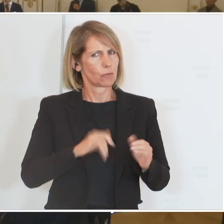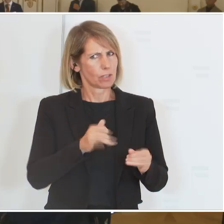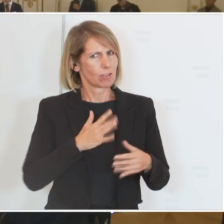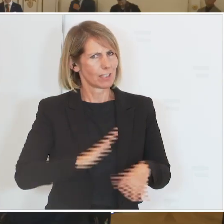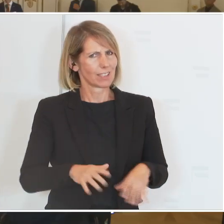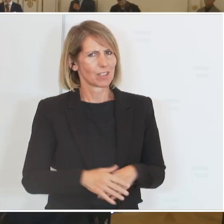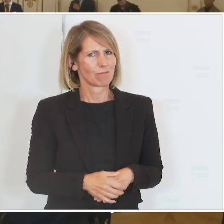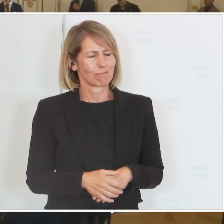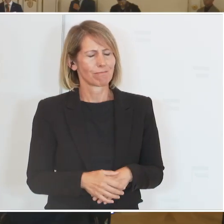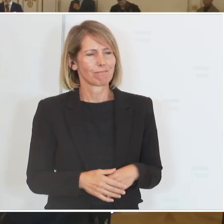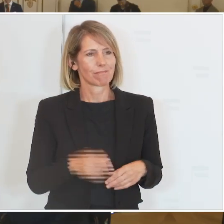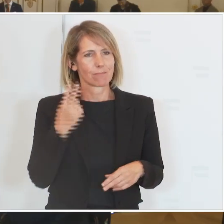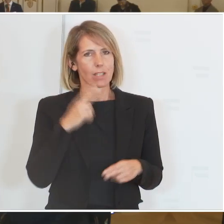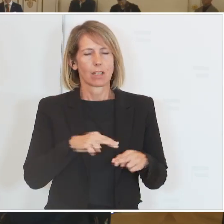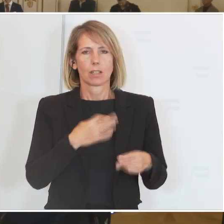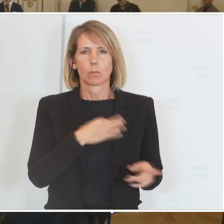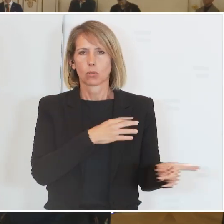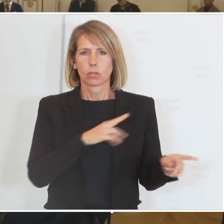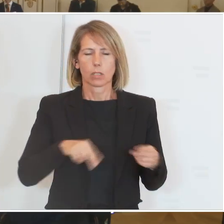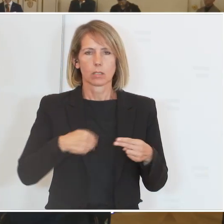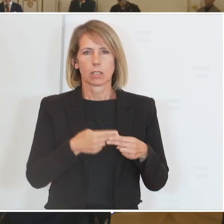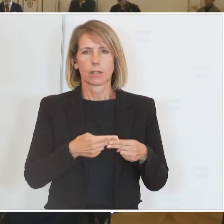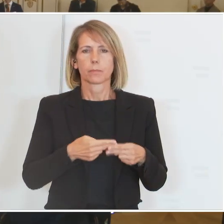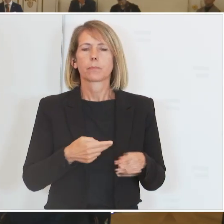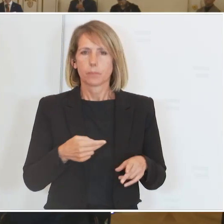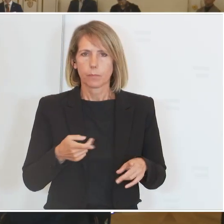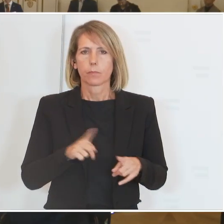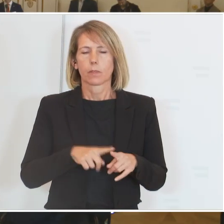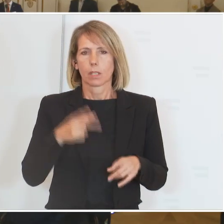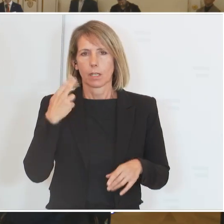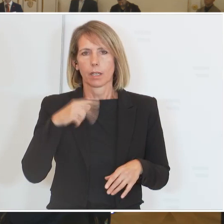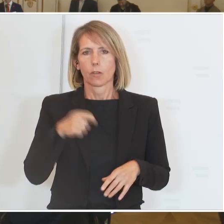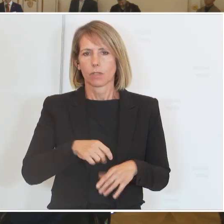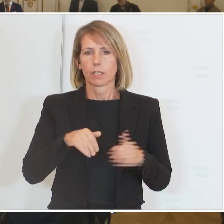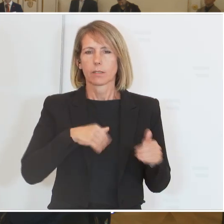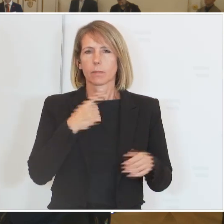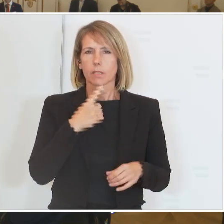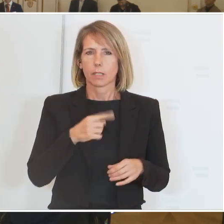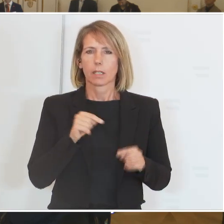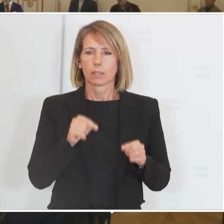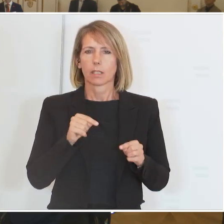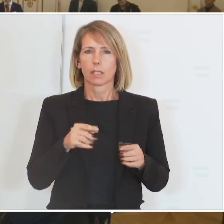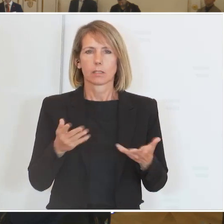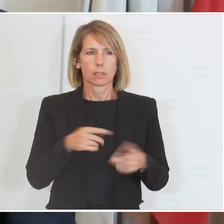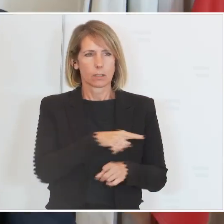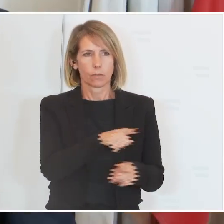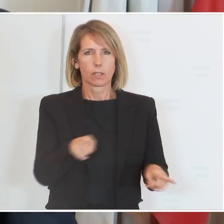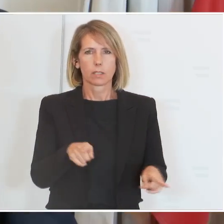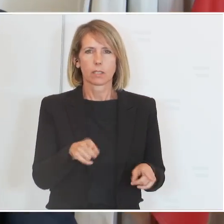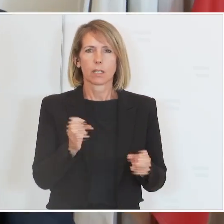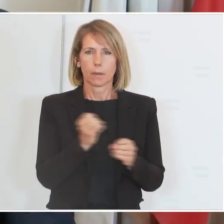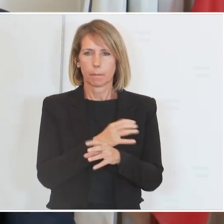ich das ergänzen darf, was hier ganz wesentlich ist, was der Finanzminister sagt, dass alles, was Sie auch nachher in den